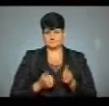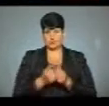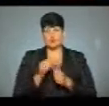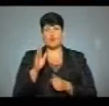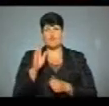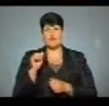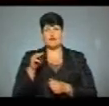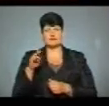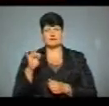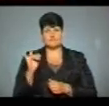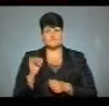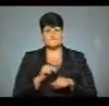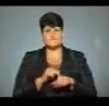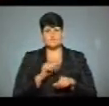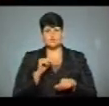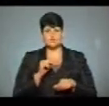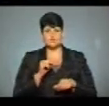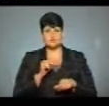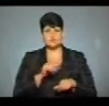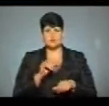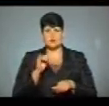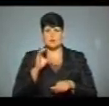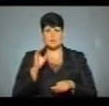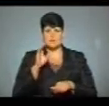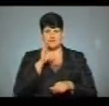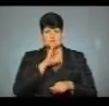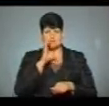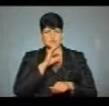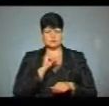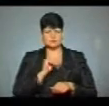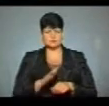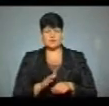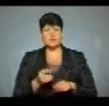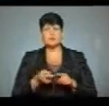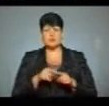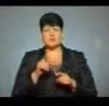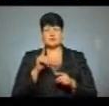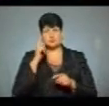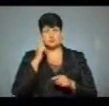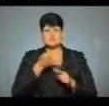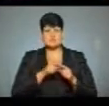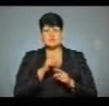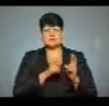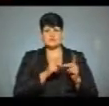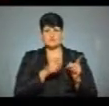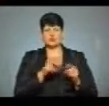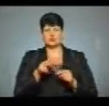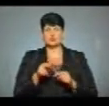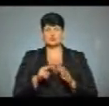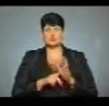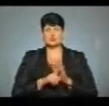ватри, відчули погане самопочуття. Ми впевнені, що це від цього заводу. Тут на заводі «Піноборд»